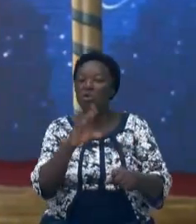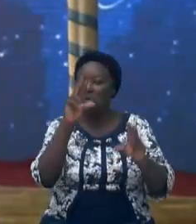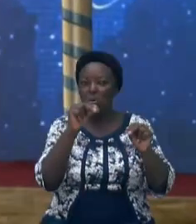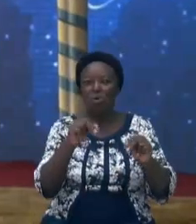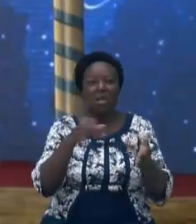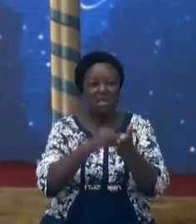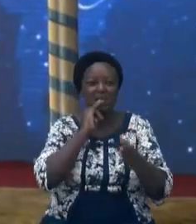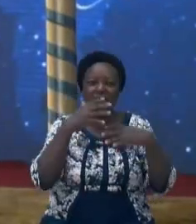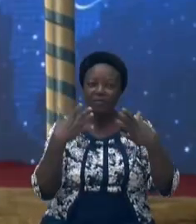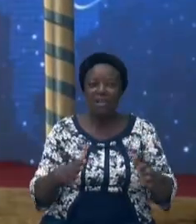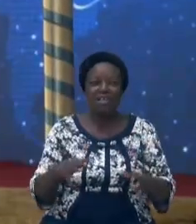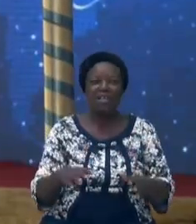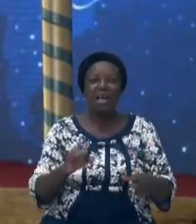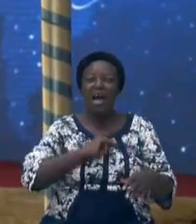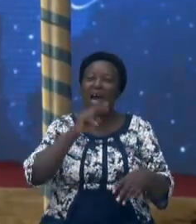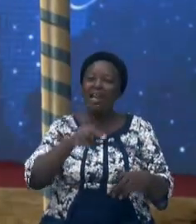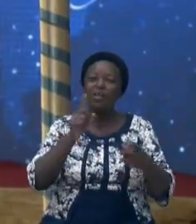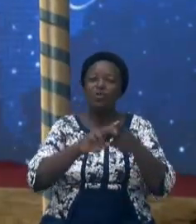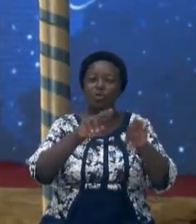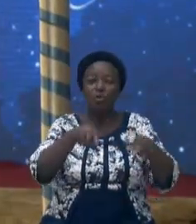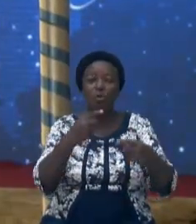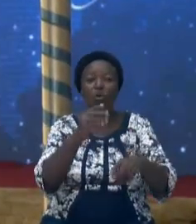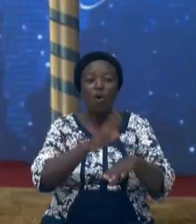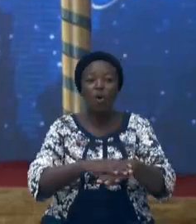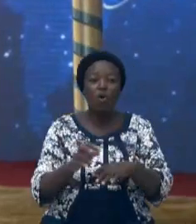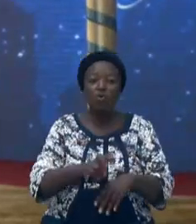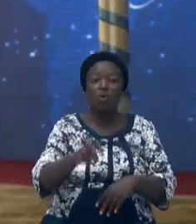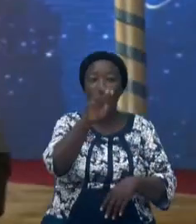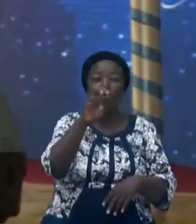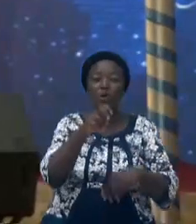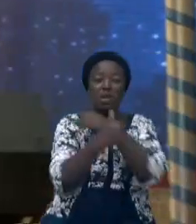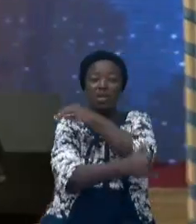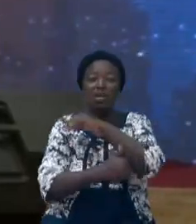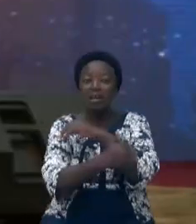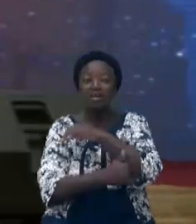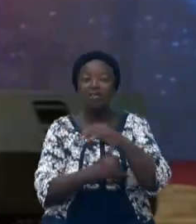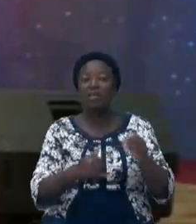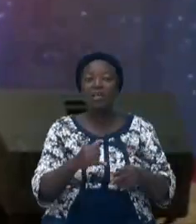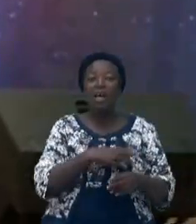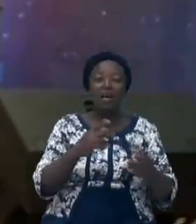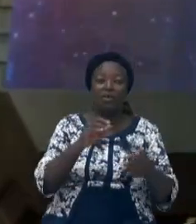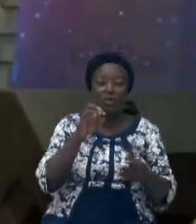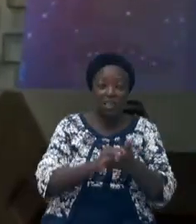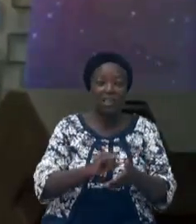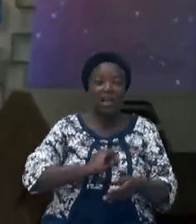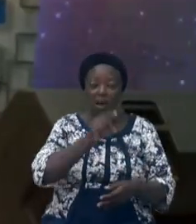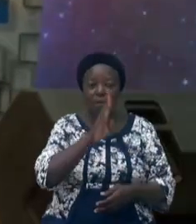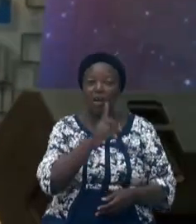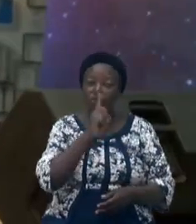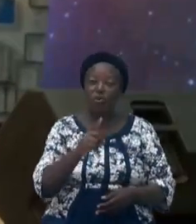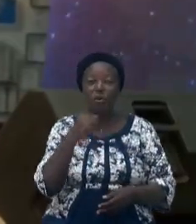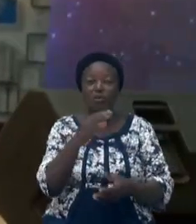ce salut mon frère ted j'accomplis où je dois aller 20 pèlerins